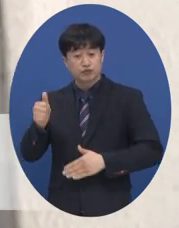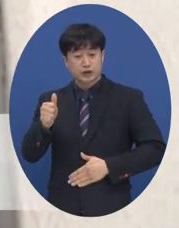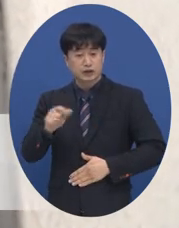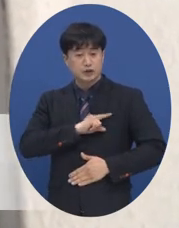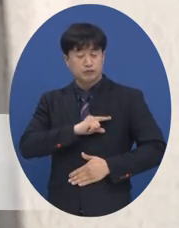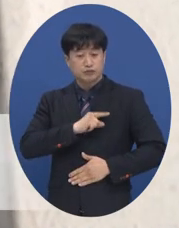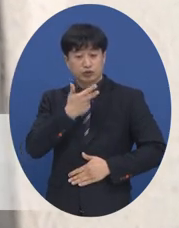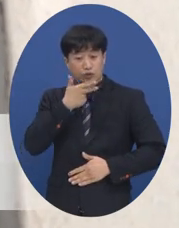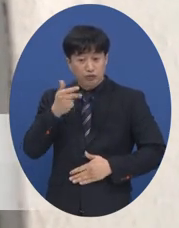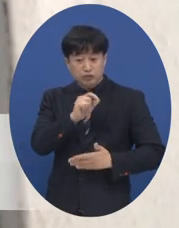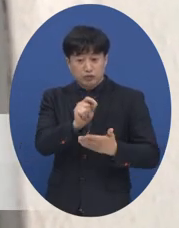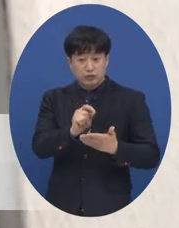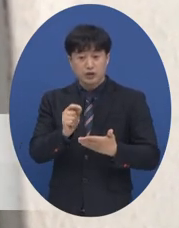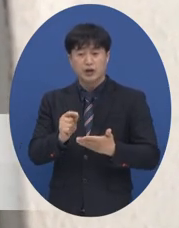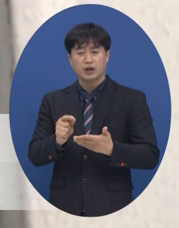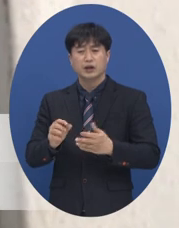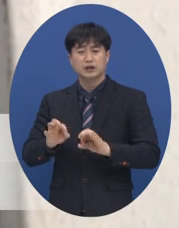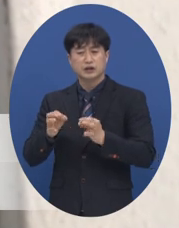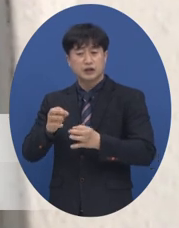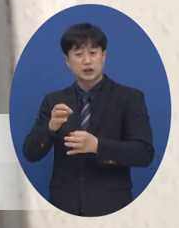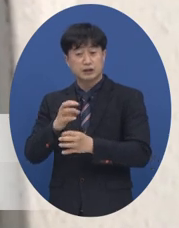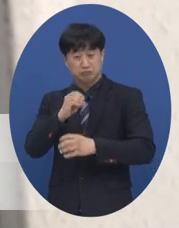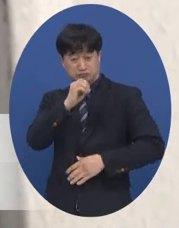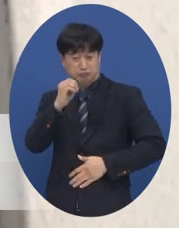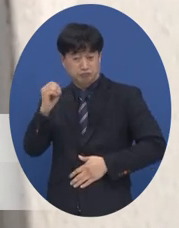있었는데 계좌는